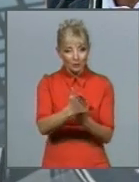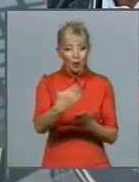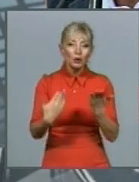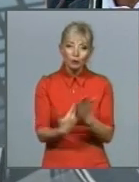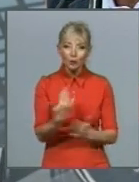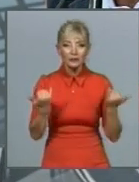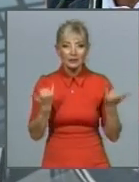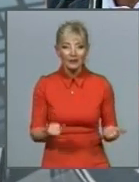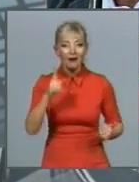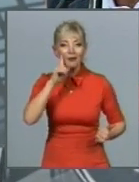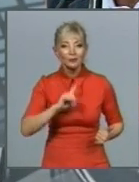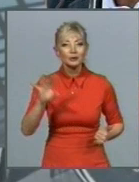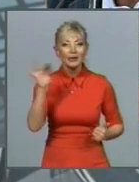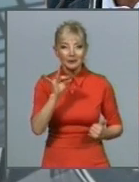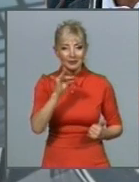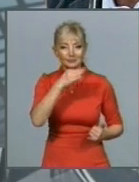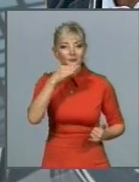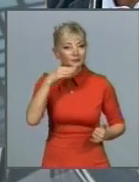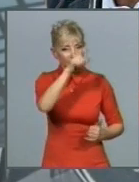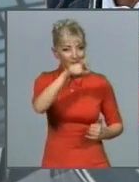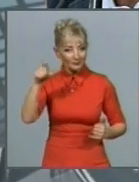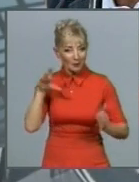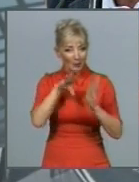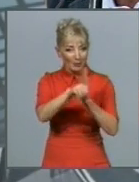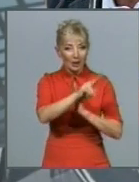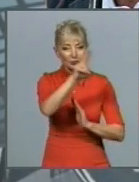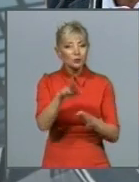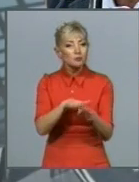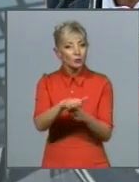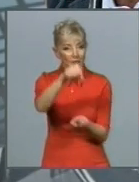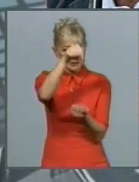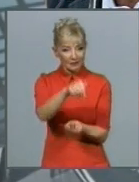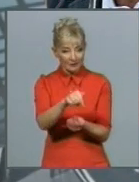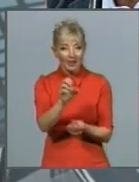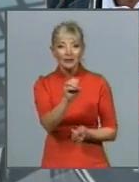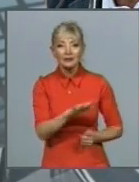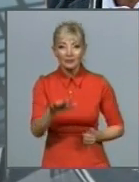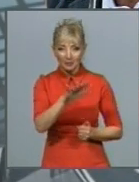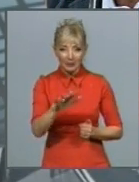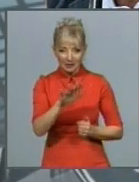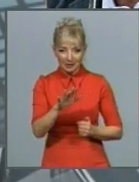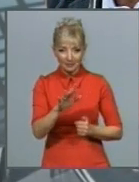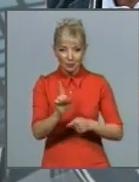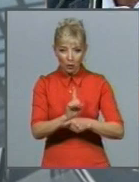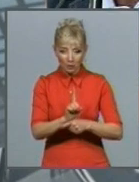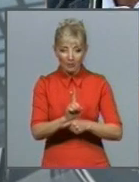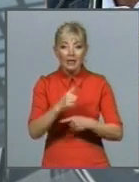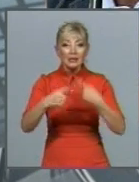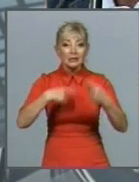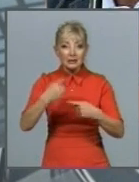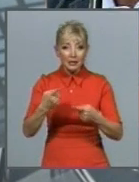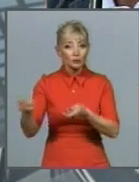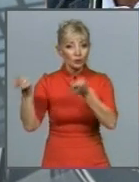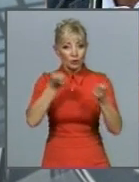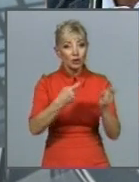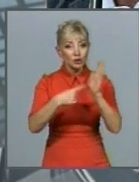современные, комфортные и вместительные троллейбусы, которые полностью соответствуют европейским стандартам. Следующая партия из 6